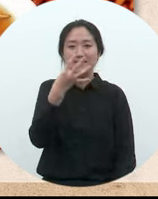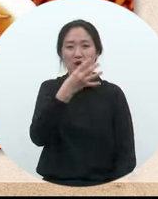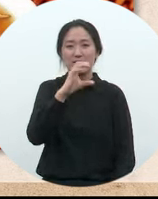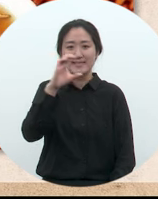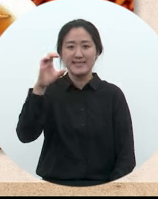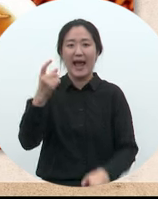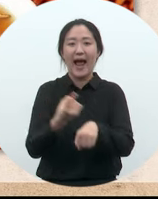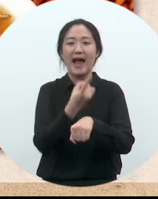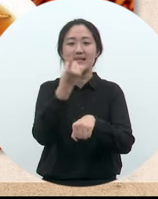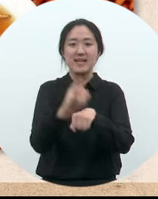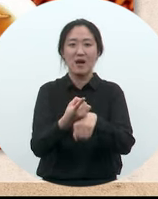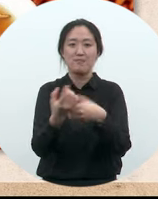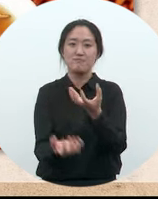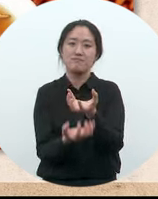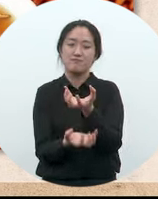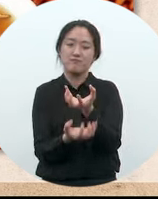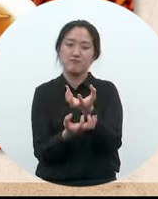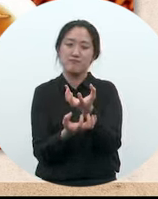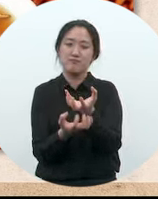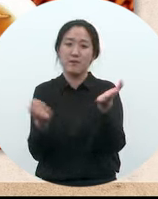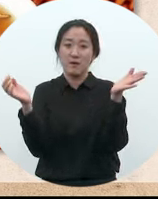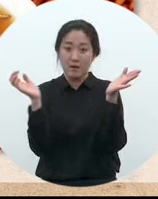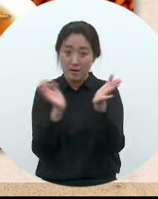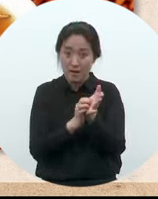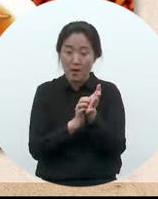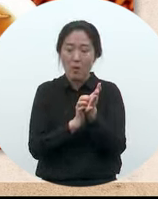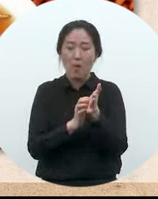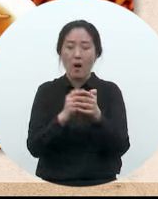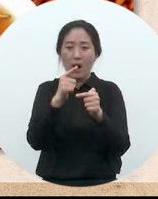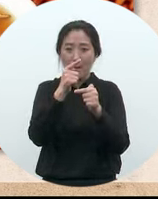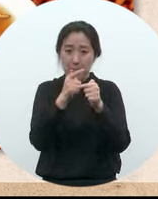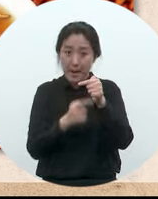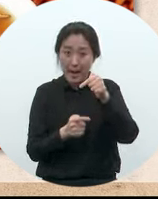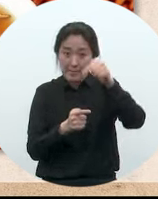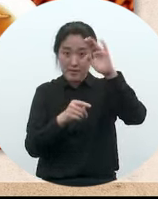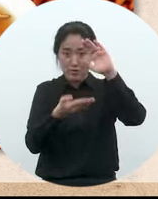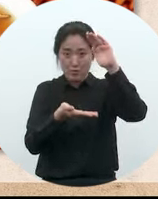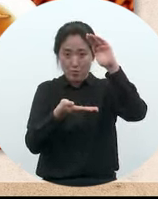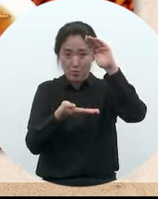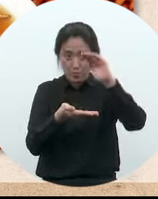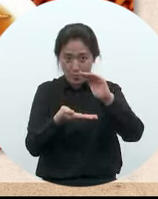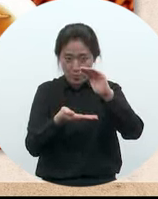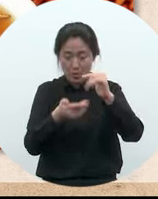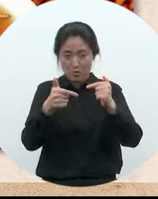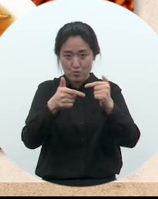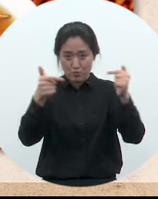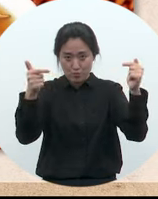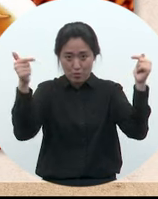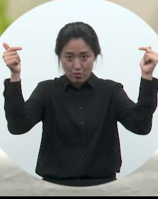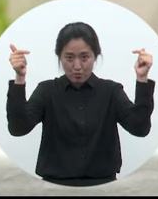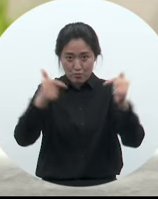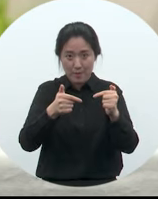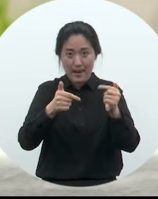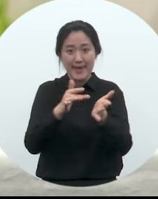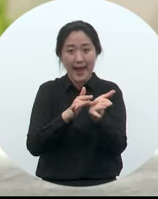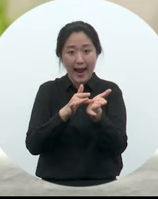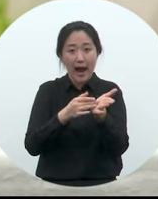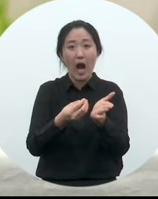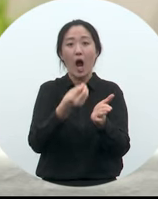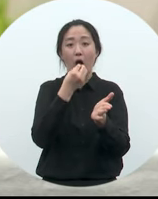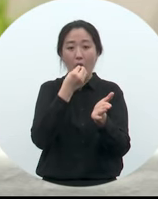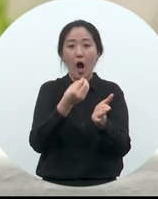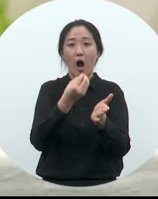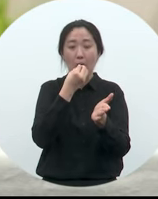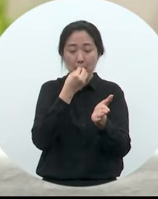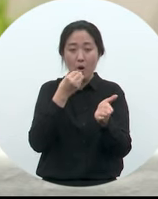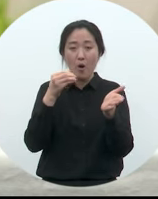정도 넣고요. 1시간 정도 끓인 다음에 반절 정도 줄어들게 되면은 건더기, 약재는 건져가지고 그냥